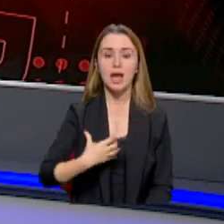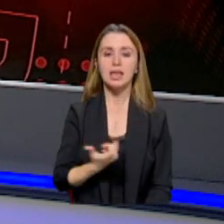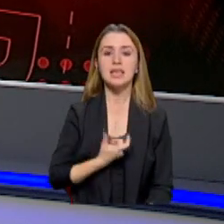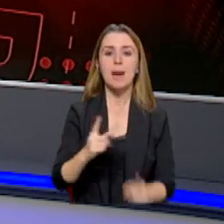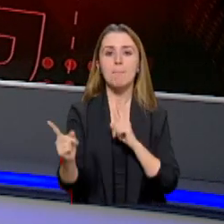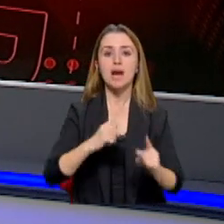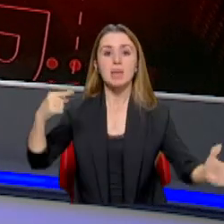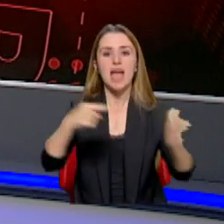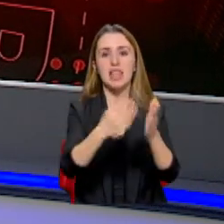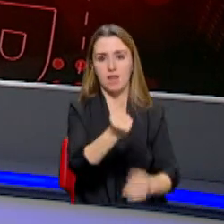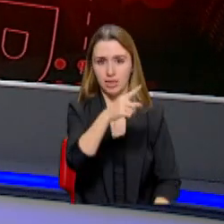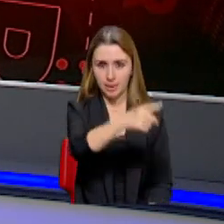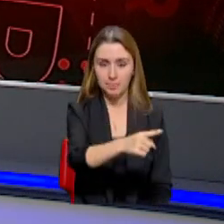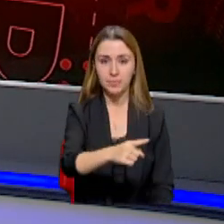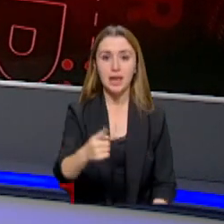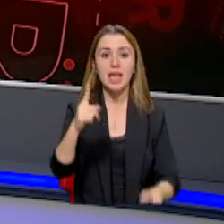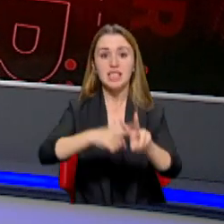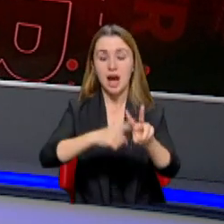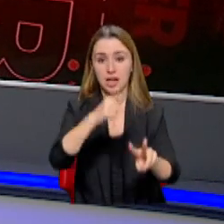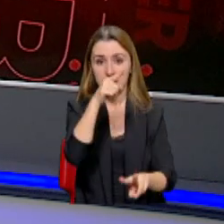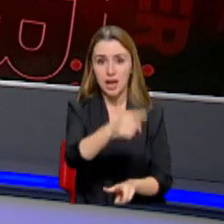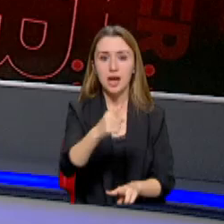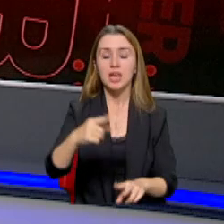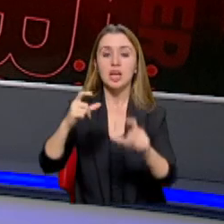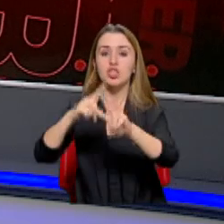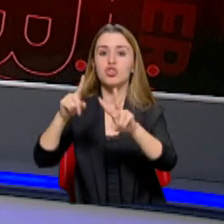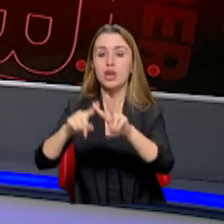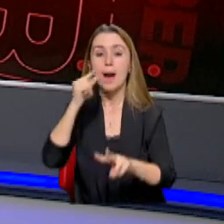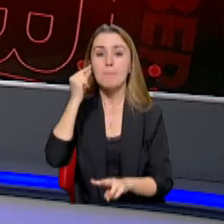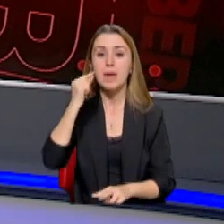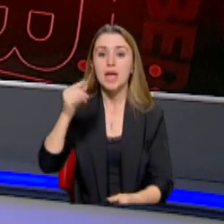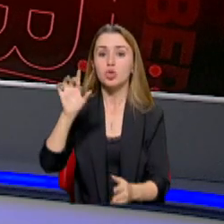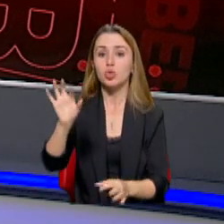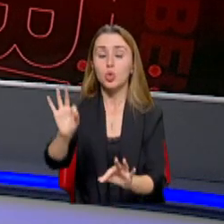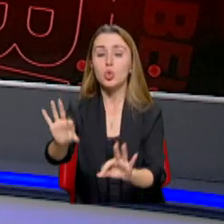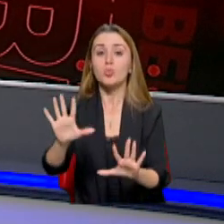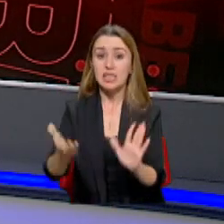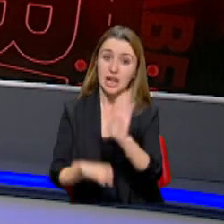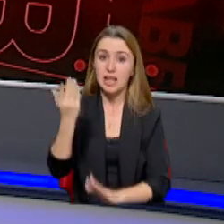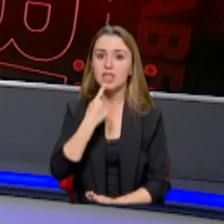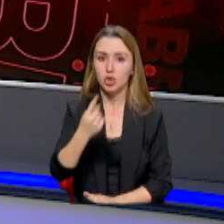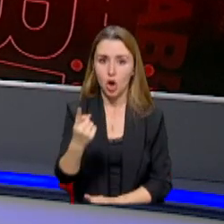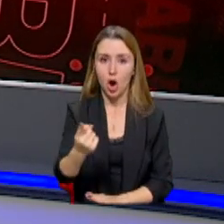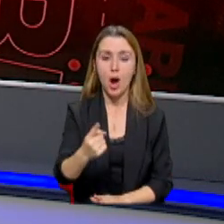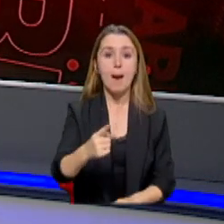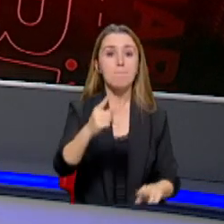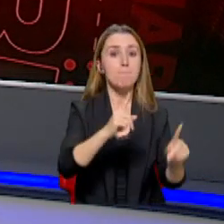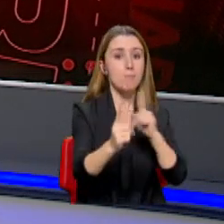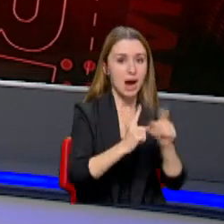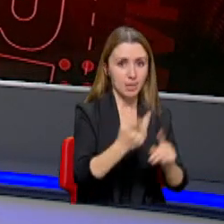mahkemesini hedefe aldı Yargıtay Can Atalay'ın dokunulmazlığı kal kararının bir örneğini yerel